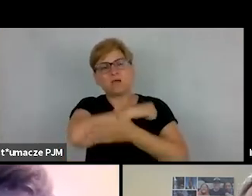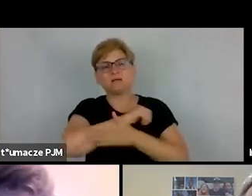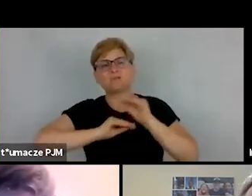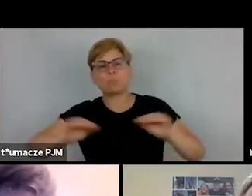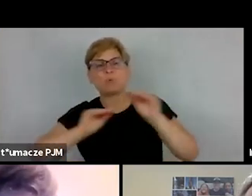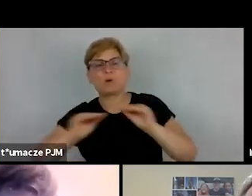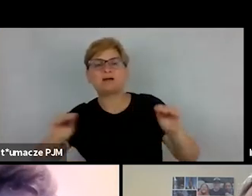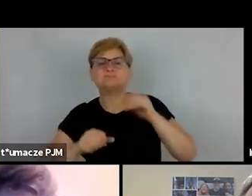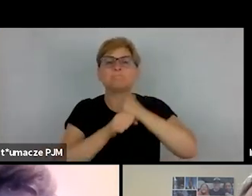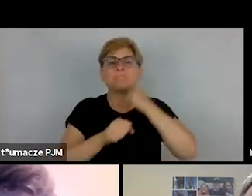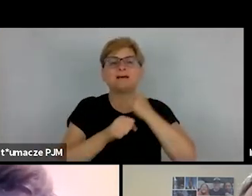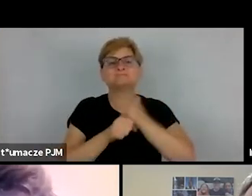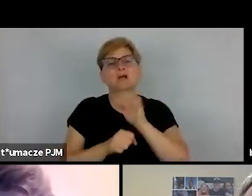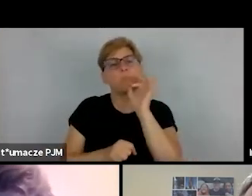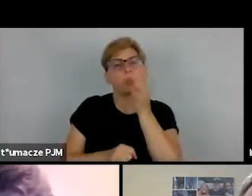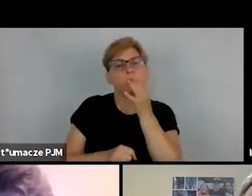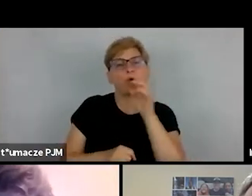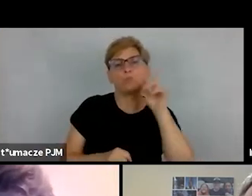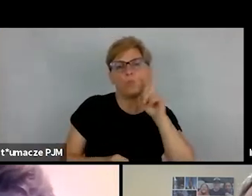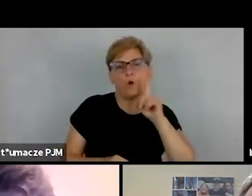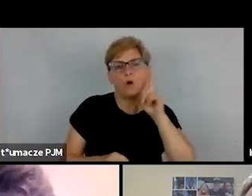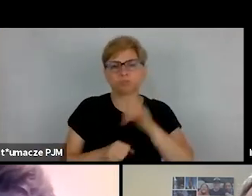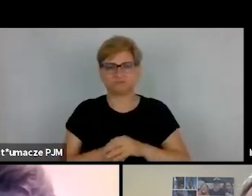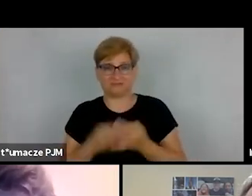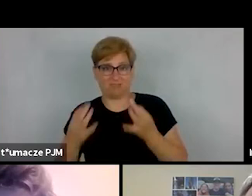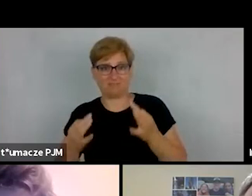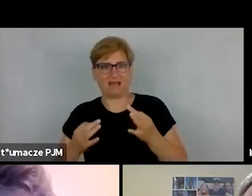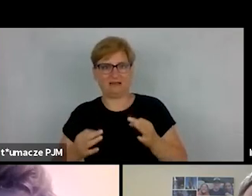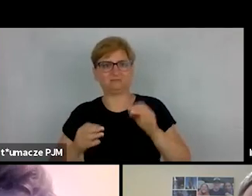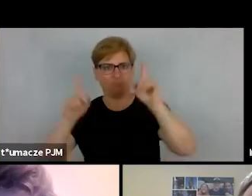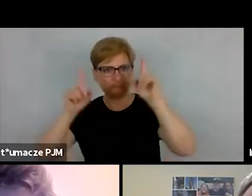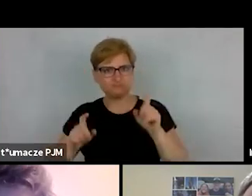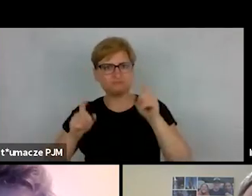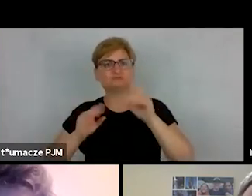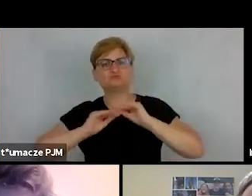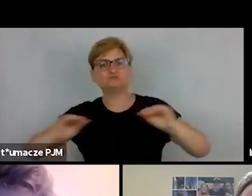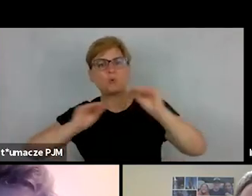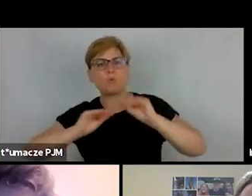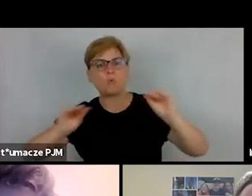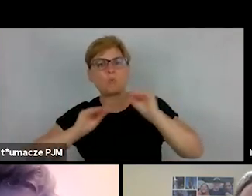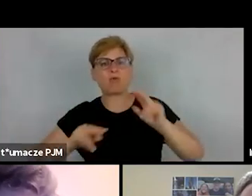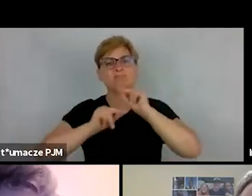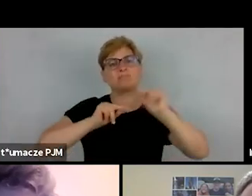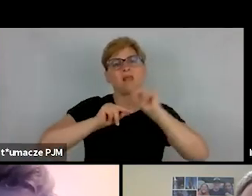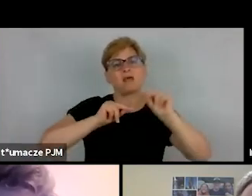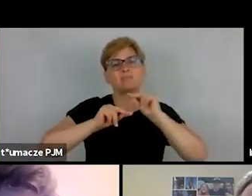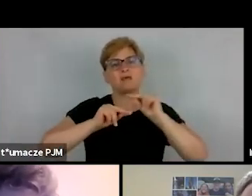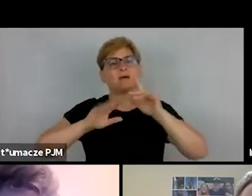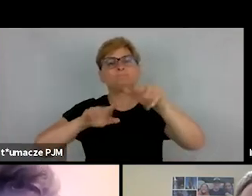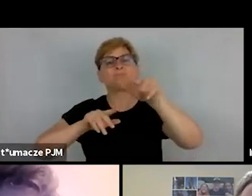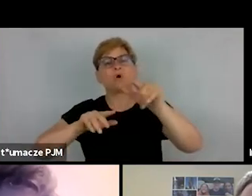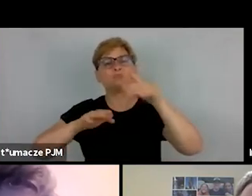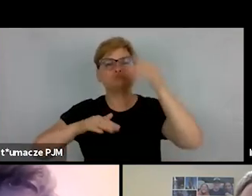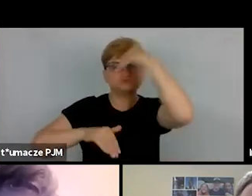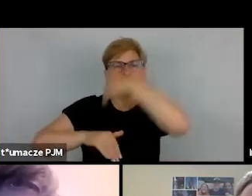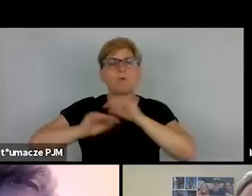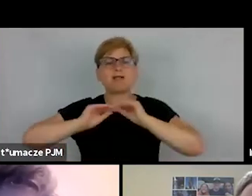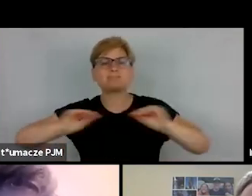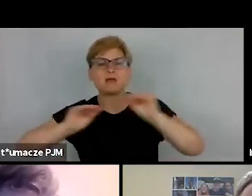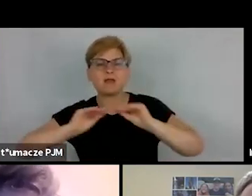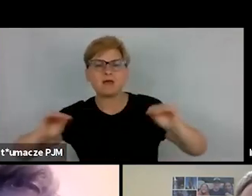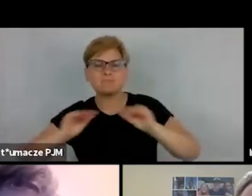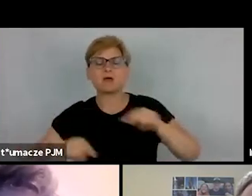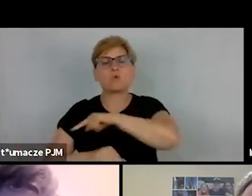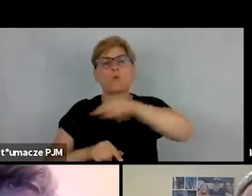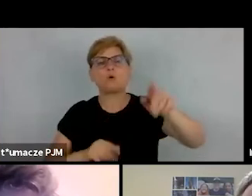chłopcami. W tym momencie trwa pierwsza szkoła trenerska dla mężczyzn, którzy będą później pracować